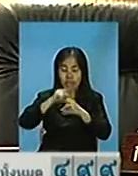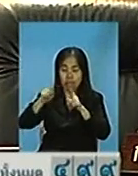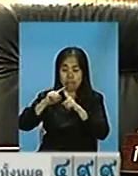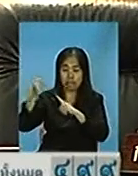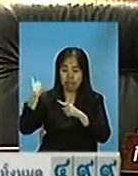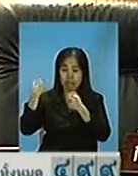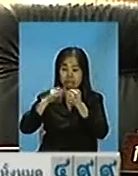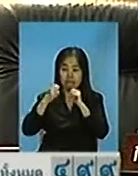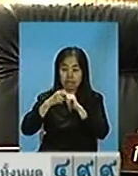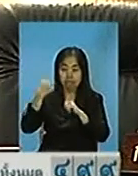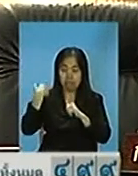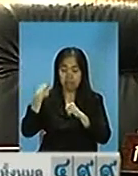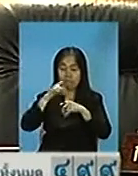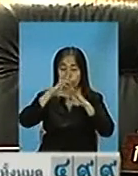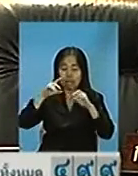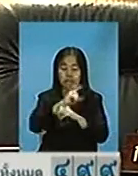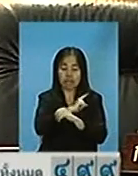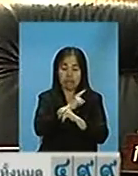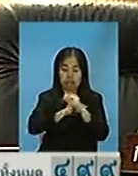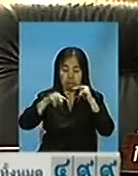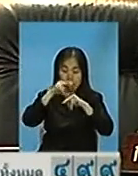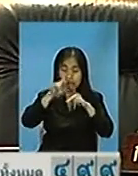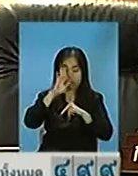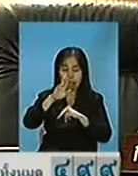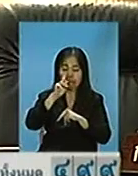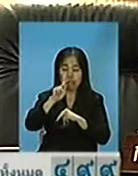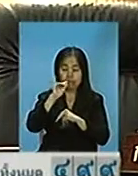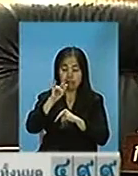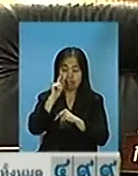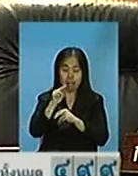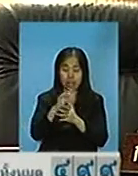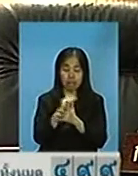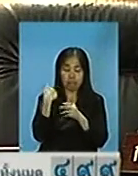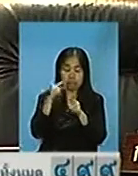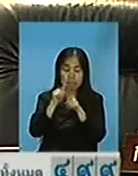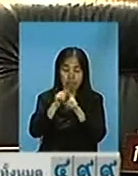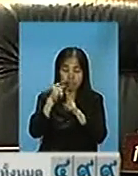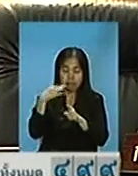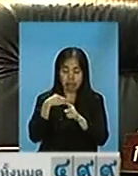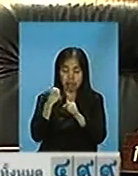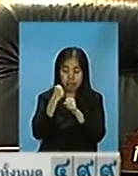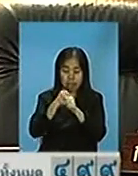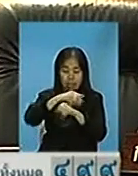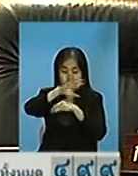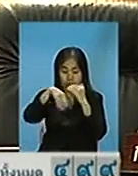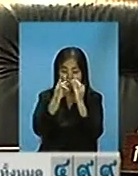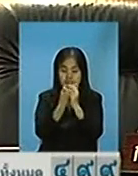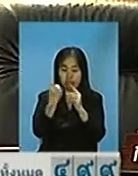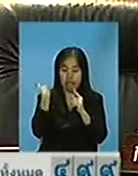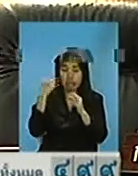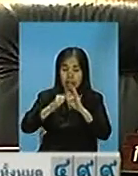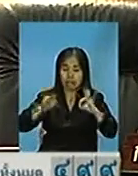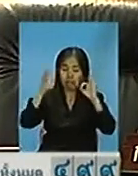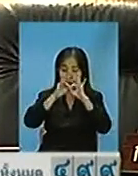ะรัฐก็ควรจะเข้าไปดูแลในฐานะกยธ.ที่เป็นหน่วยงานที่ต้องดูแลทั้งภาพรวมทั้งหมดเนี่ยมีความจำเป็นอย่